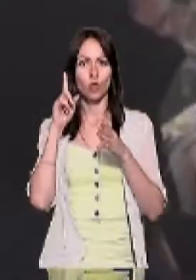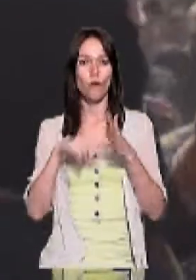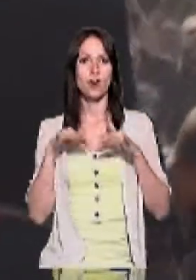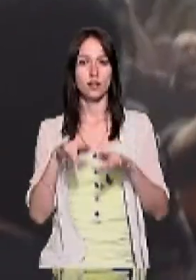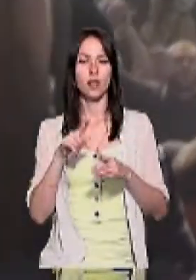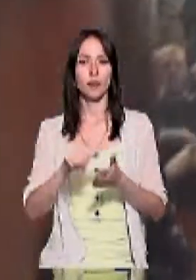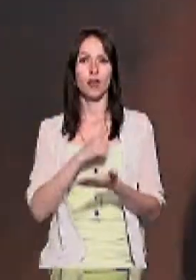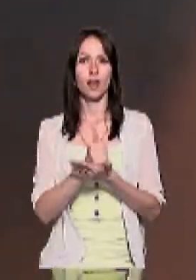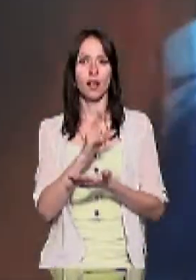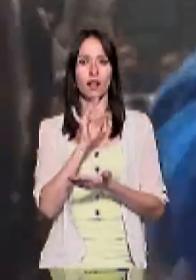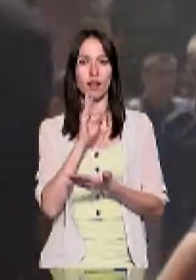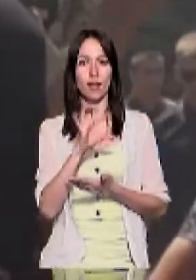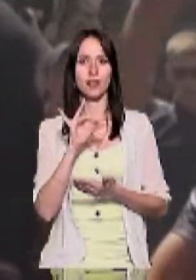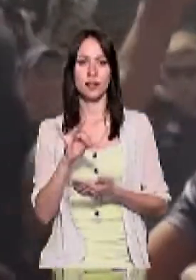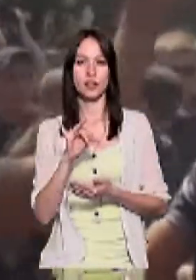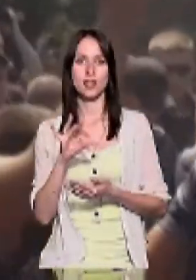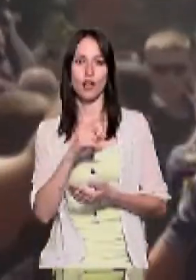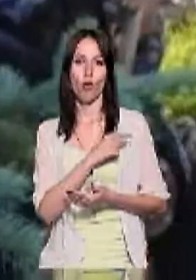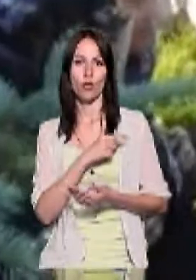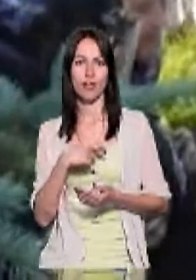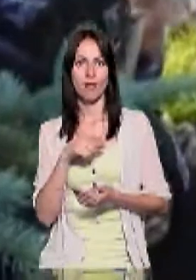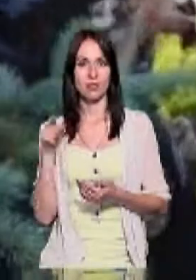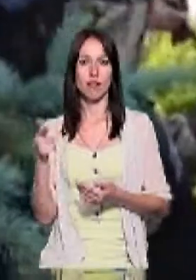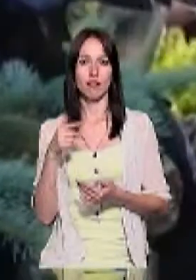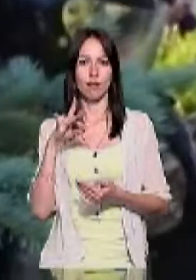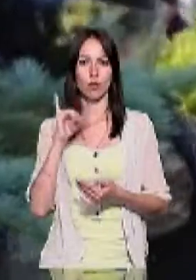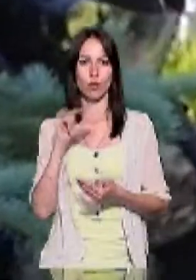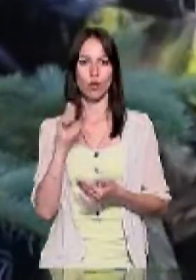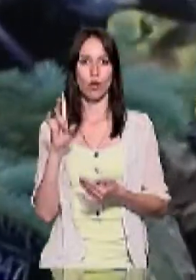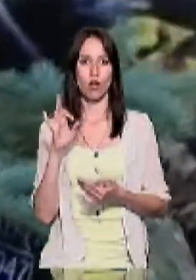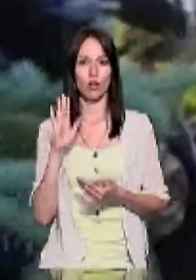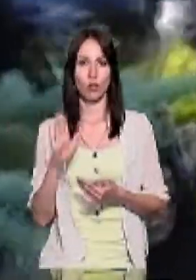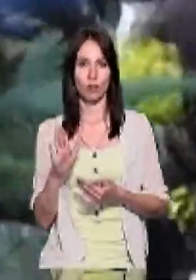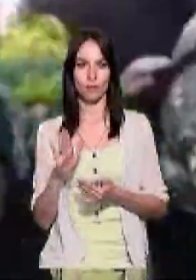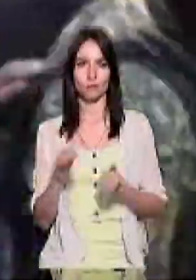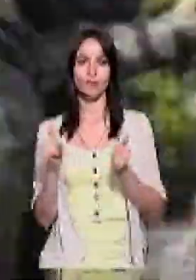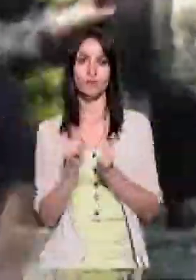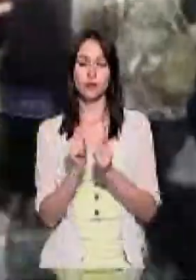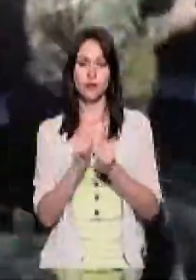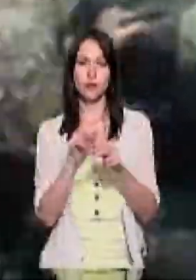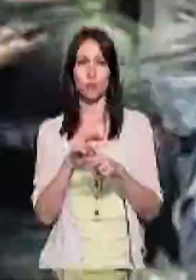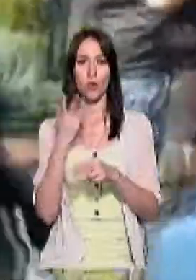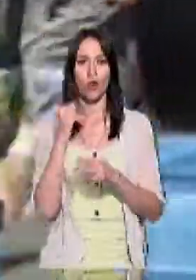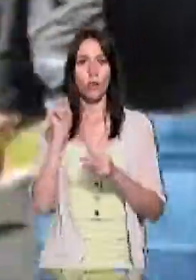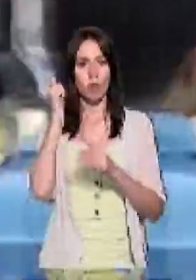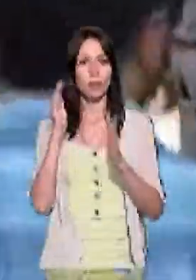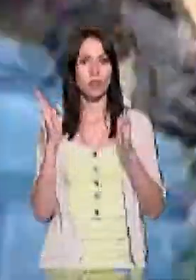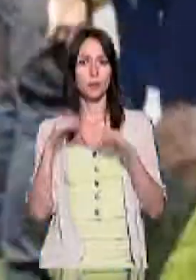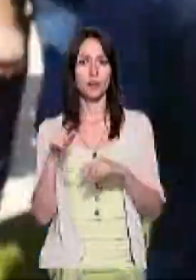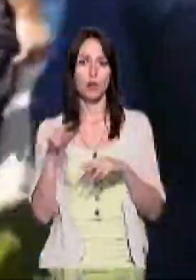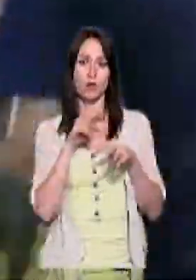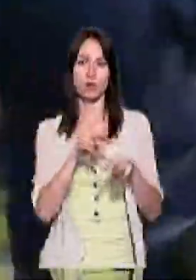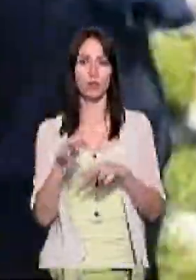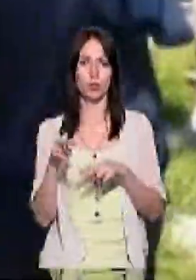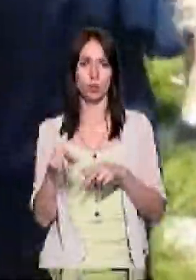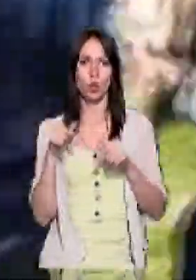мер Харкова Геннадій Кернес та очільник Одеси Геннадій Труханов. Поліцейські стоять біля пікетувальників. Коли пам'ятник падає, вони спостерігають.